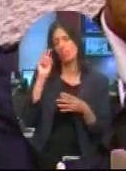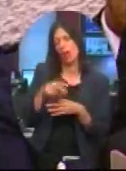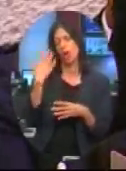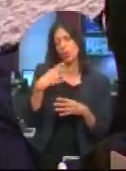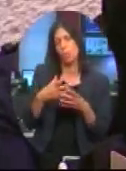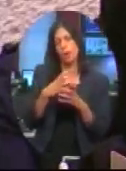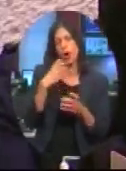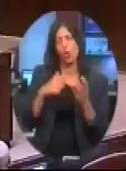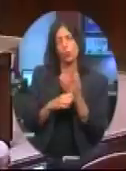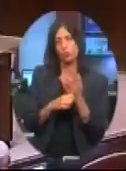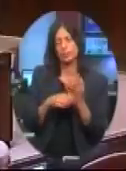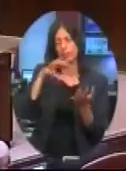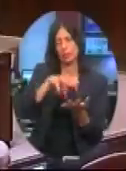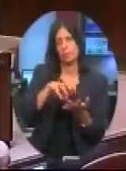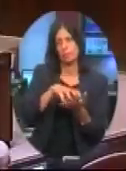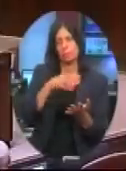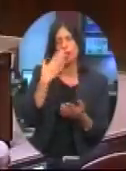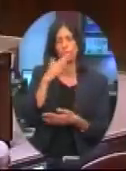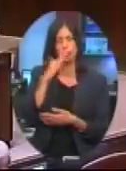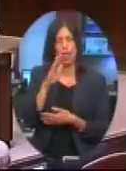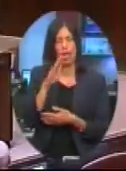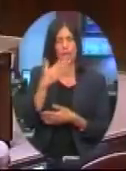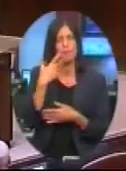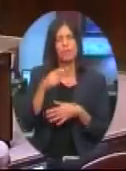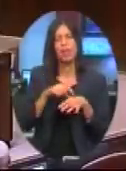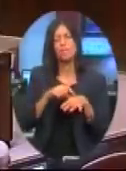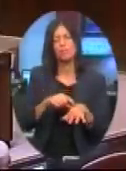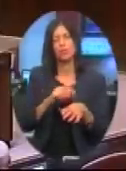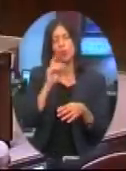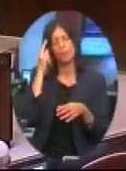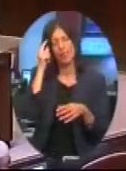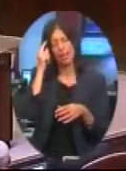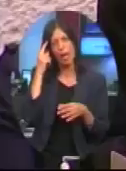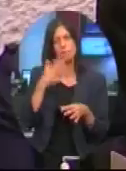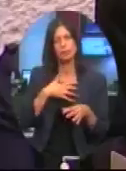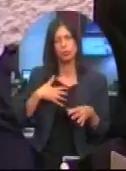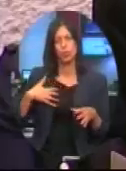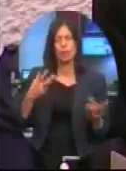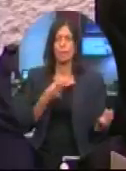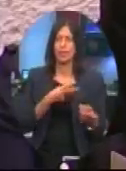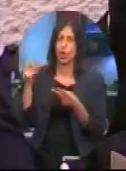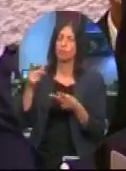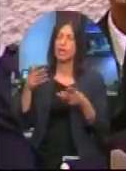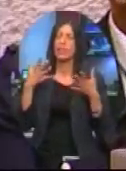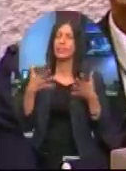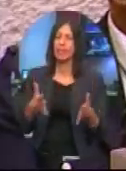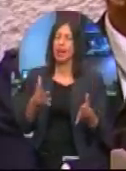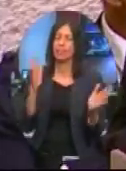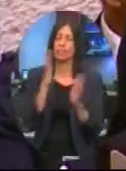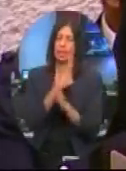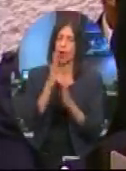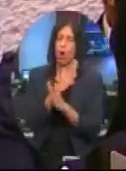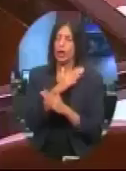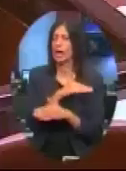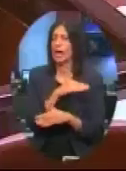בבירתנו ירושלים וליווינו בדאגה פצועים לבתי החולים. זוהי מתקפת טרור